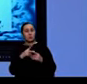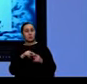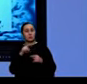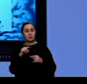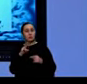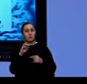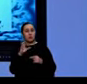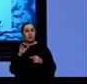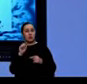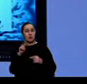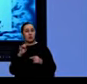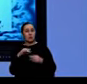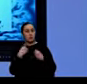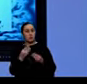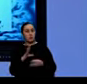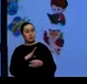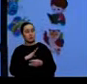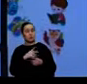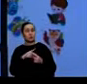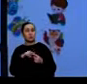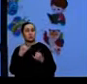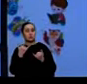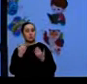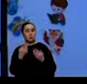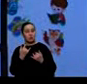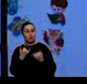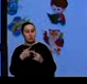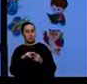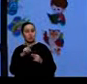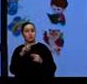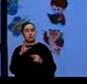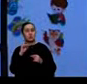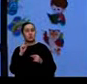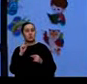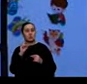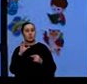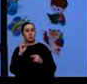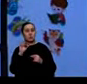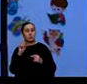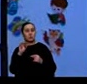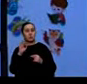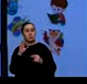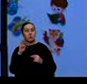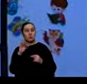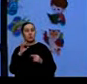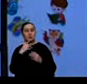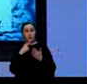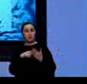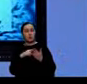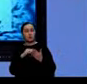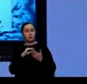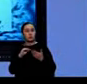esa mevalar berilgan. Siz hozir mana shu sabzavot va mevalarni